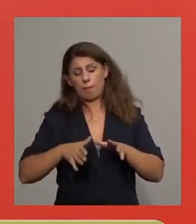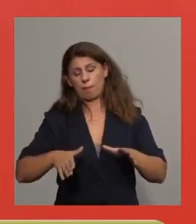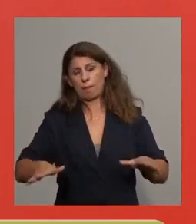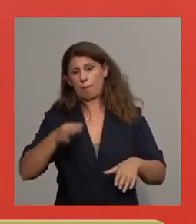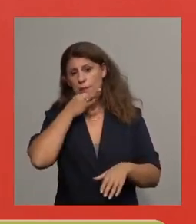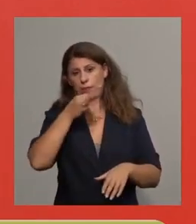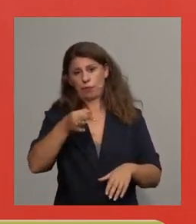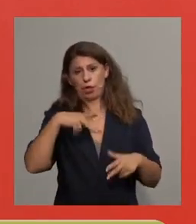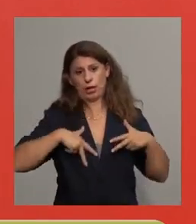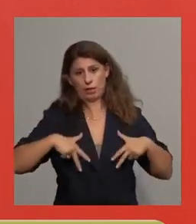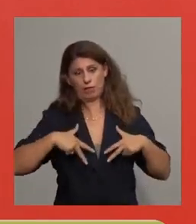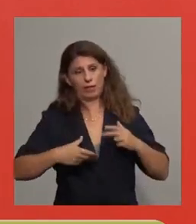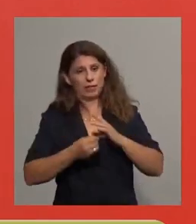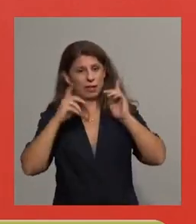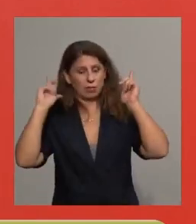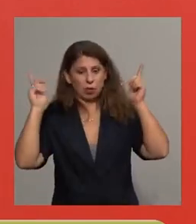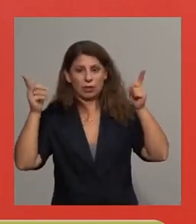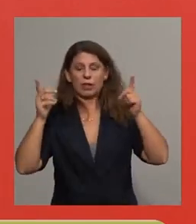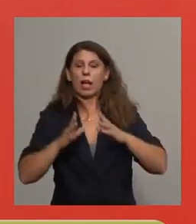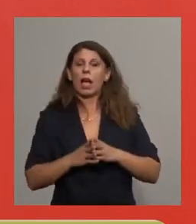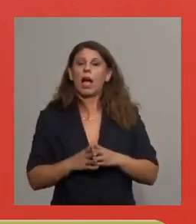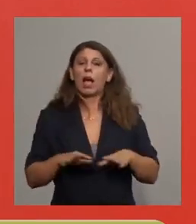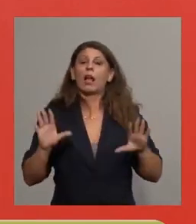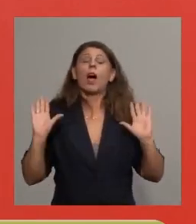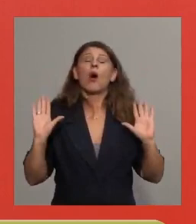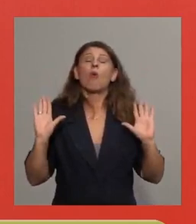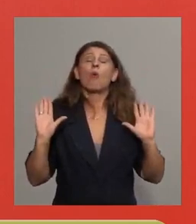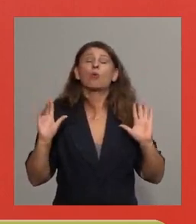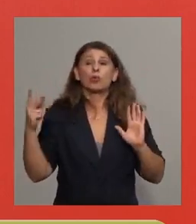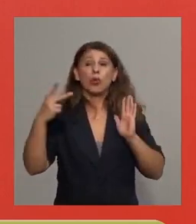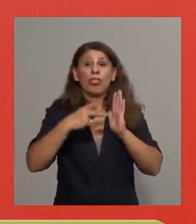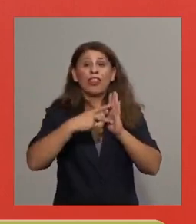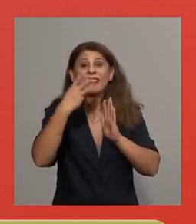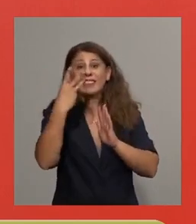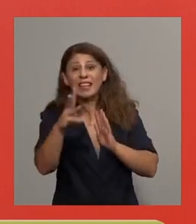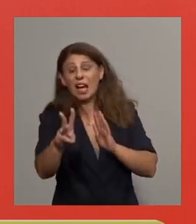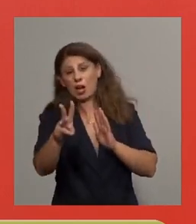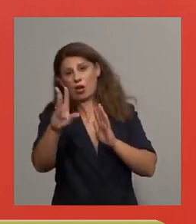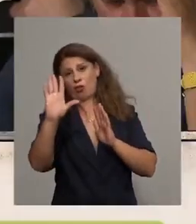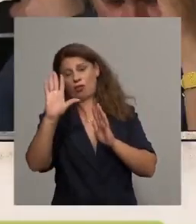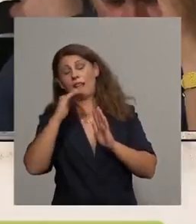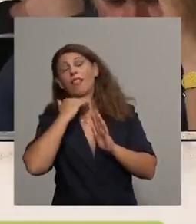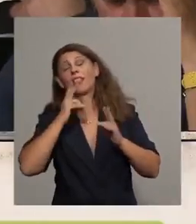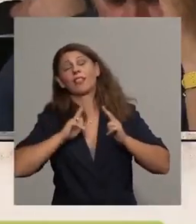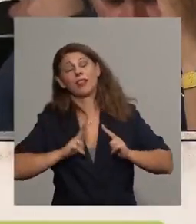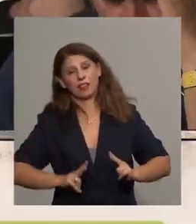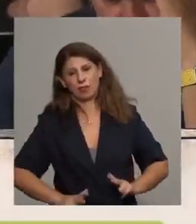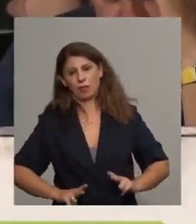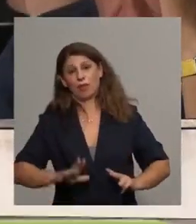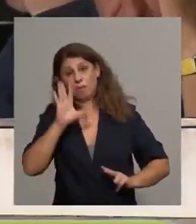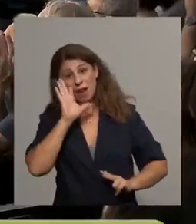προπαγανδιστικά αναφέρει η κυβέρνηση της Νέας Δημοκρατίας, αλλά ούτε το 2300 δεν θα ικανοποιηθούν